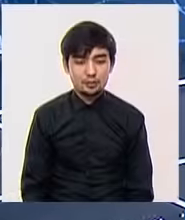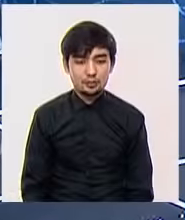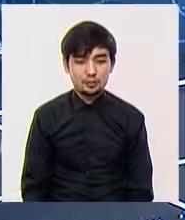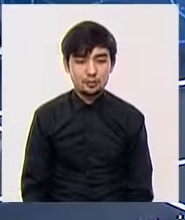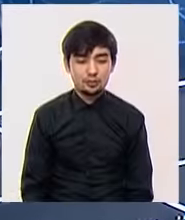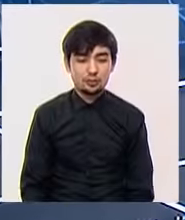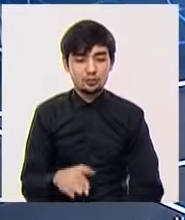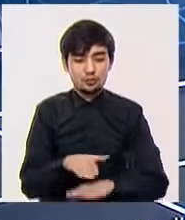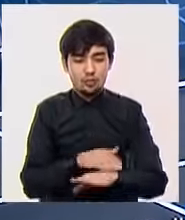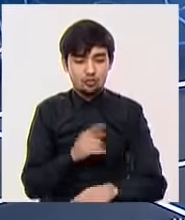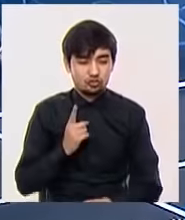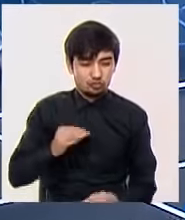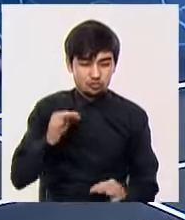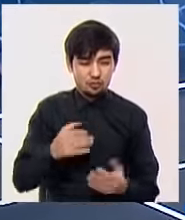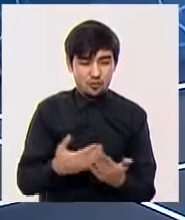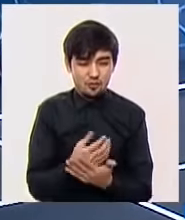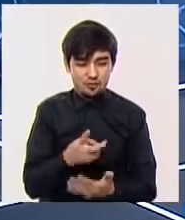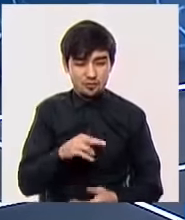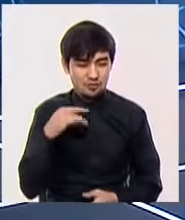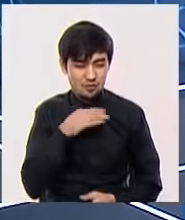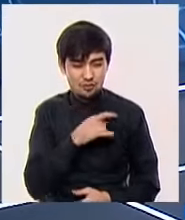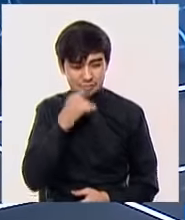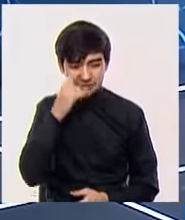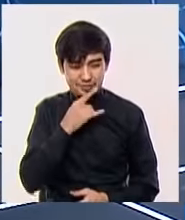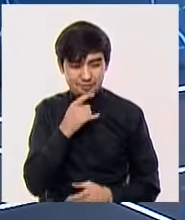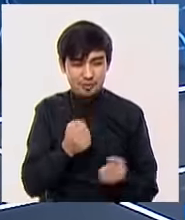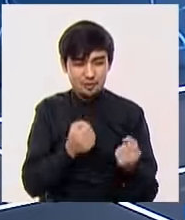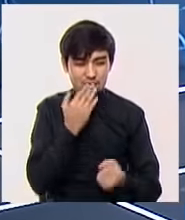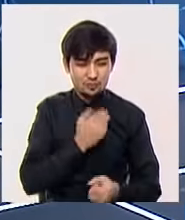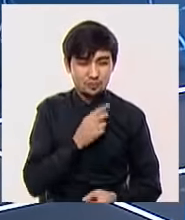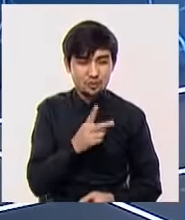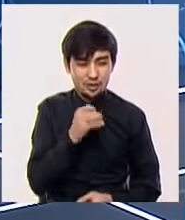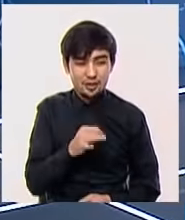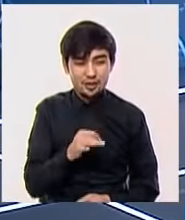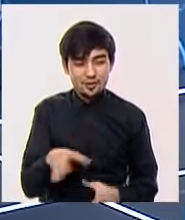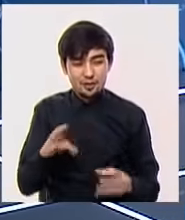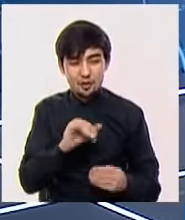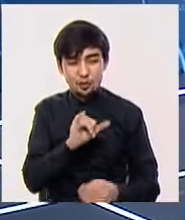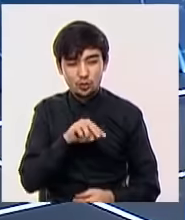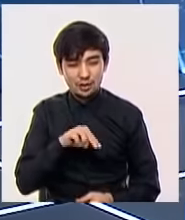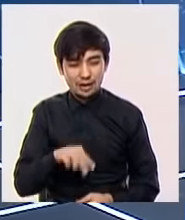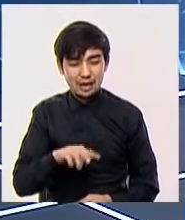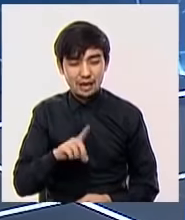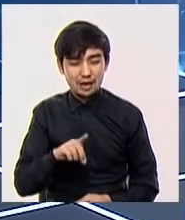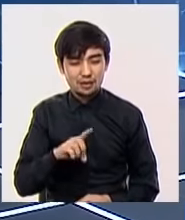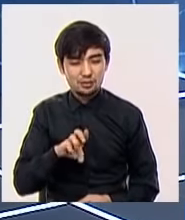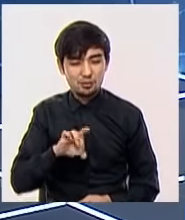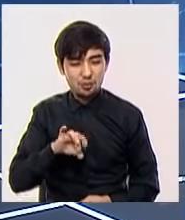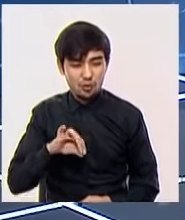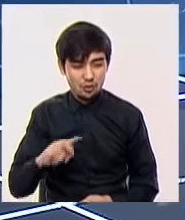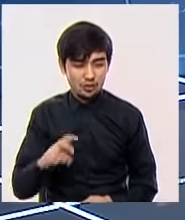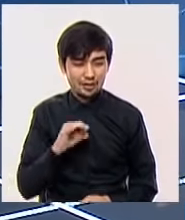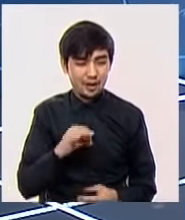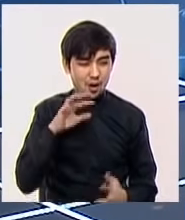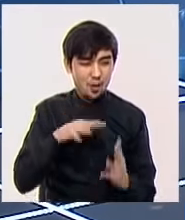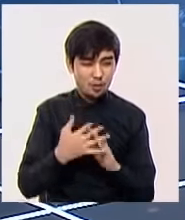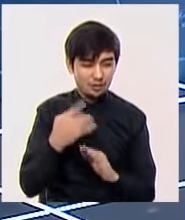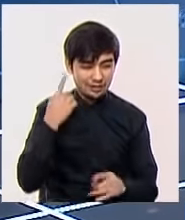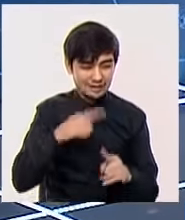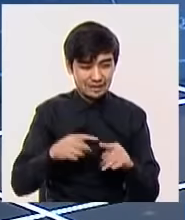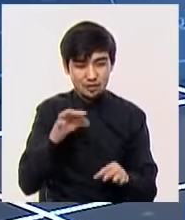долгожданная новость для многих казахстанских автолюбителей ставку утиль сбора на машины и сельхозтехнику снизят на